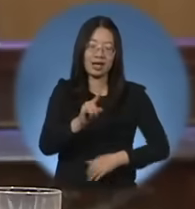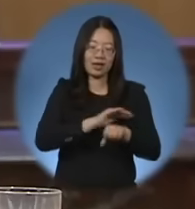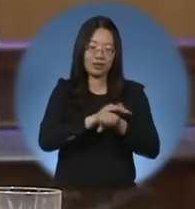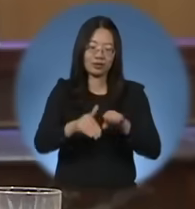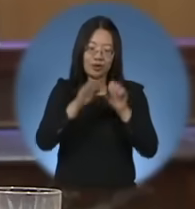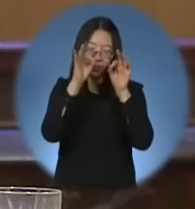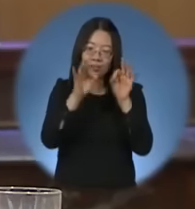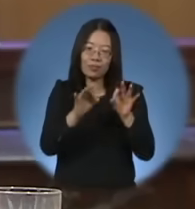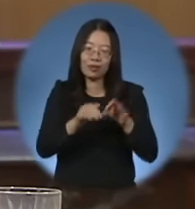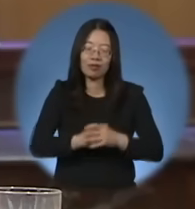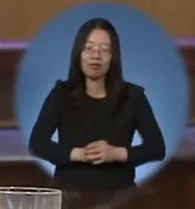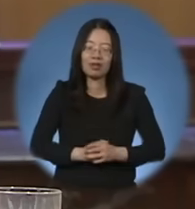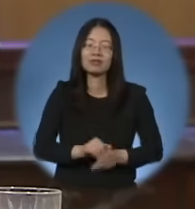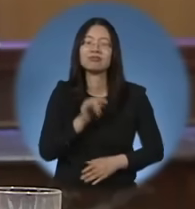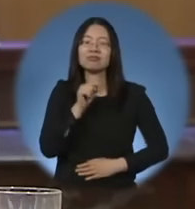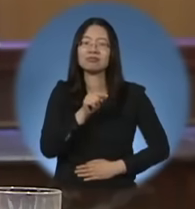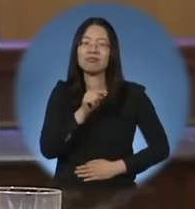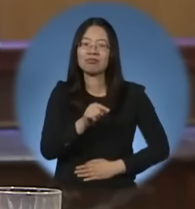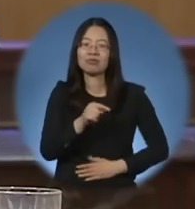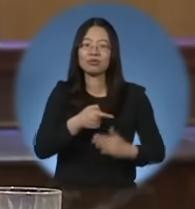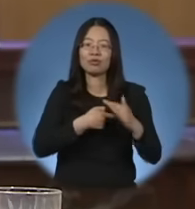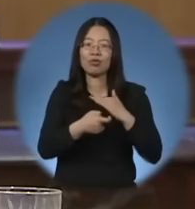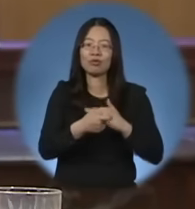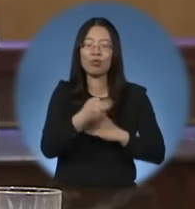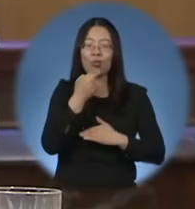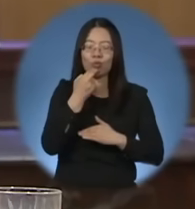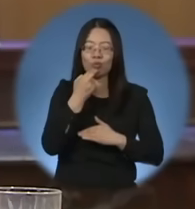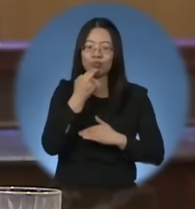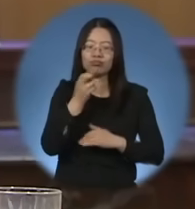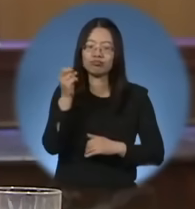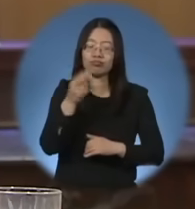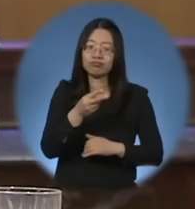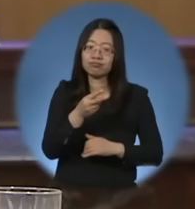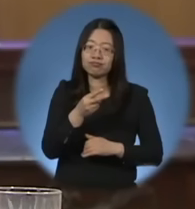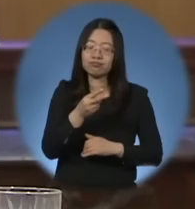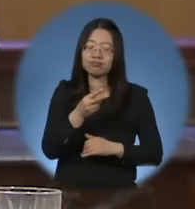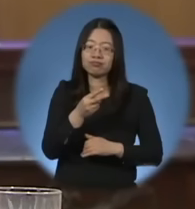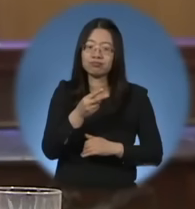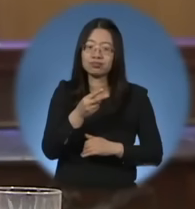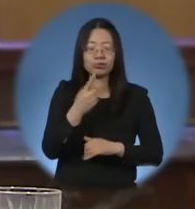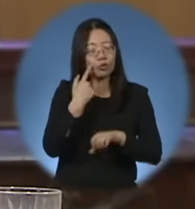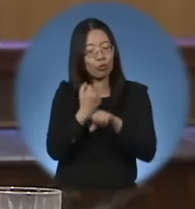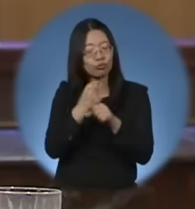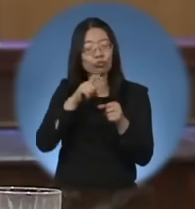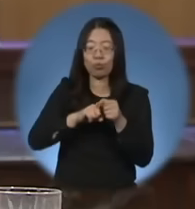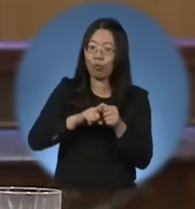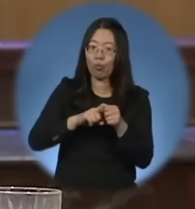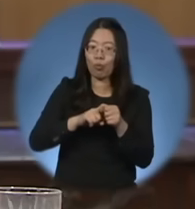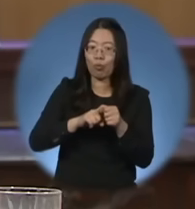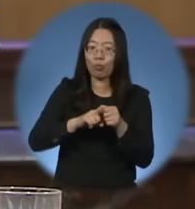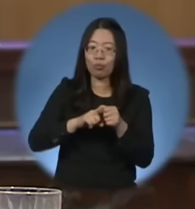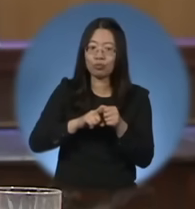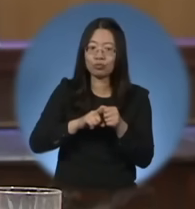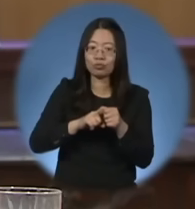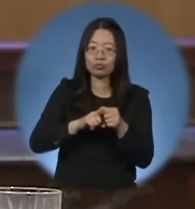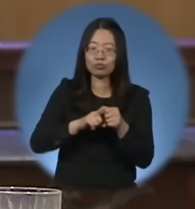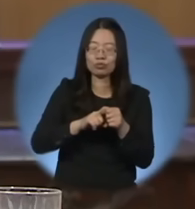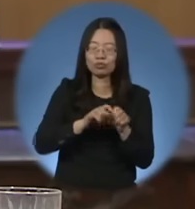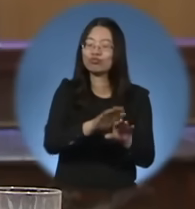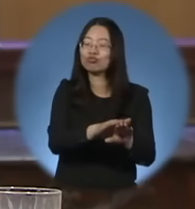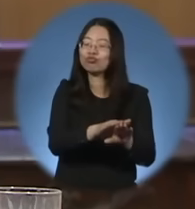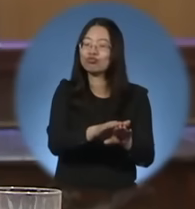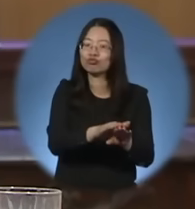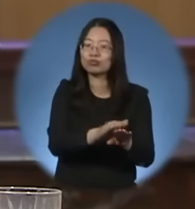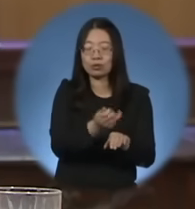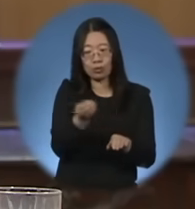고분군을 보면서 저거는 도도 안 당했을뿐 아니라 연구 목적으로도 아직 손 안